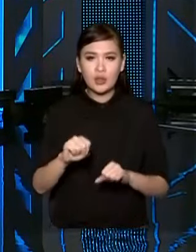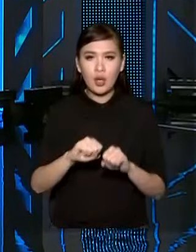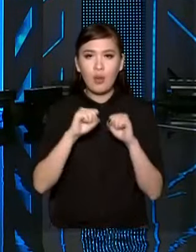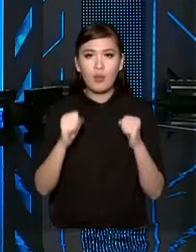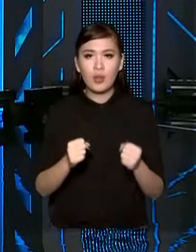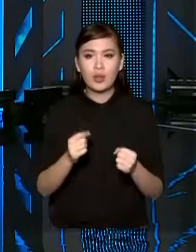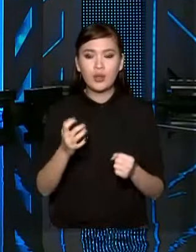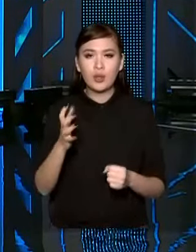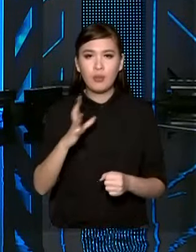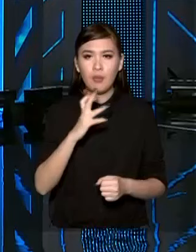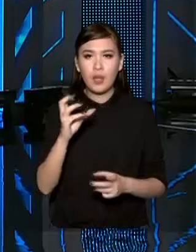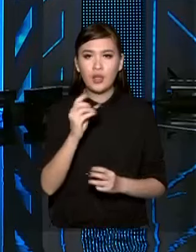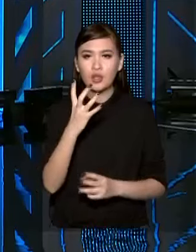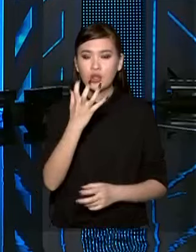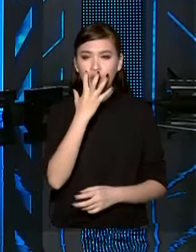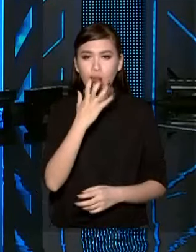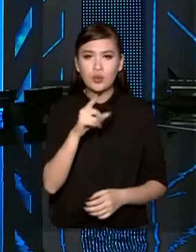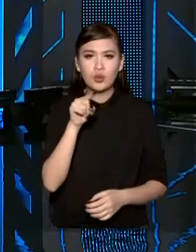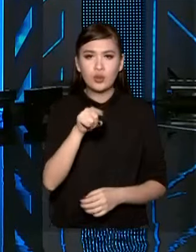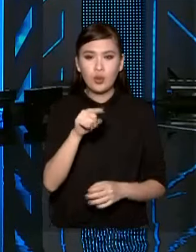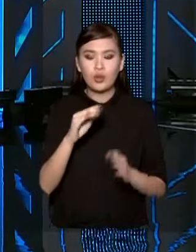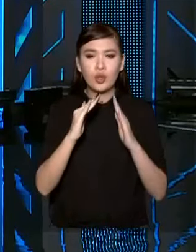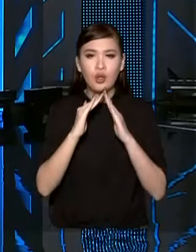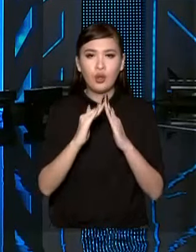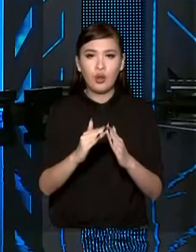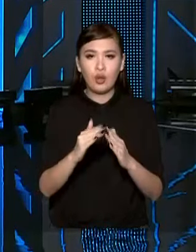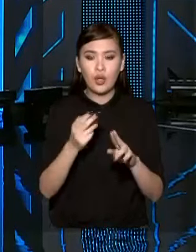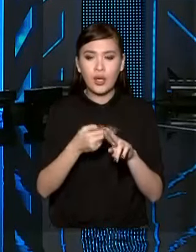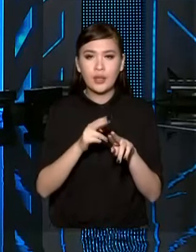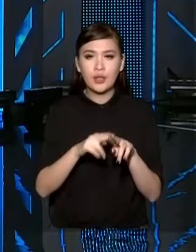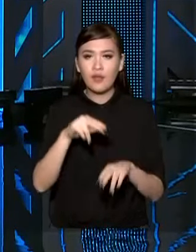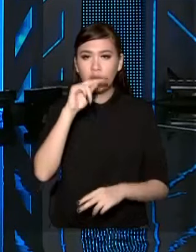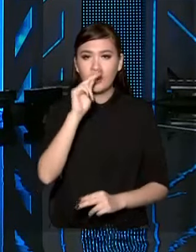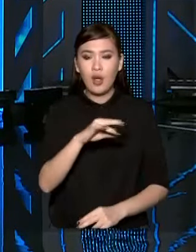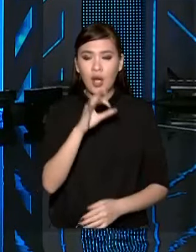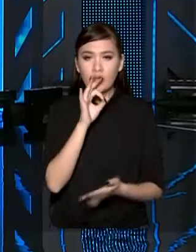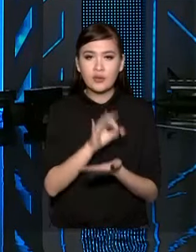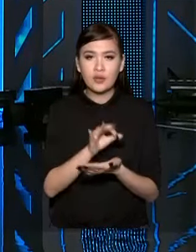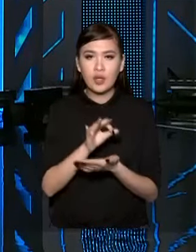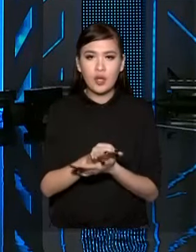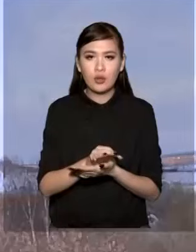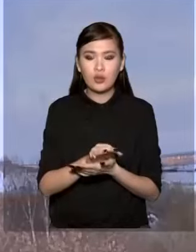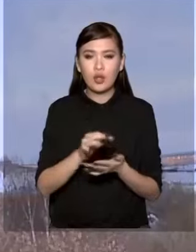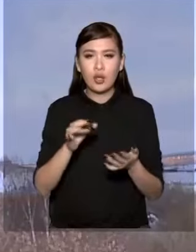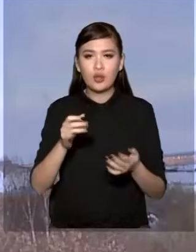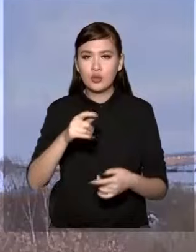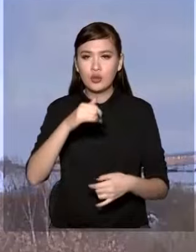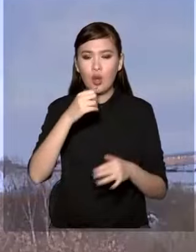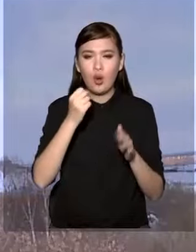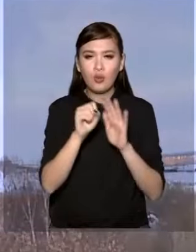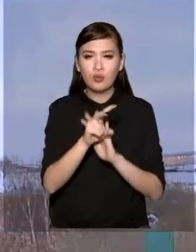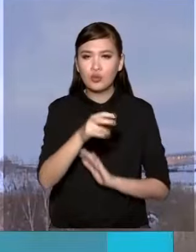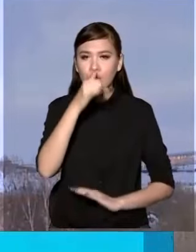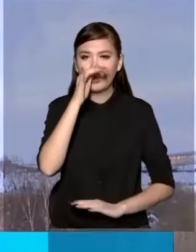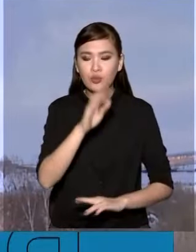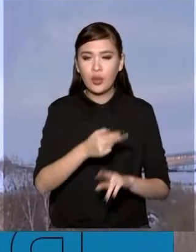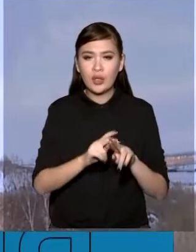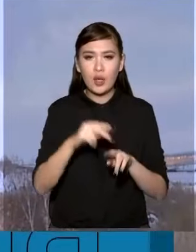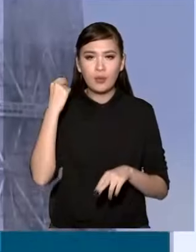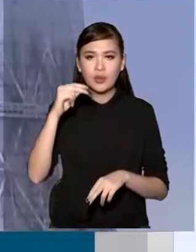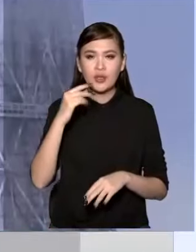тепла остались свыше сотни домов и соцобъекты. Виновным ответственности избежать не удастся. Президент поручил найти их